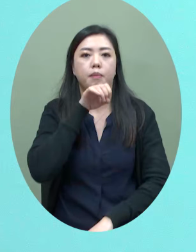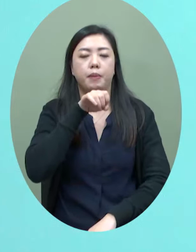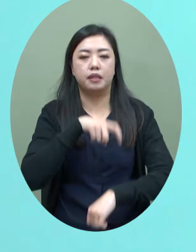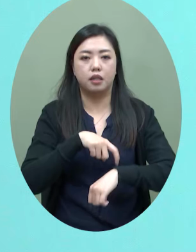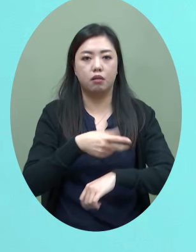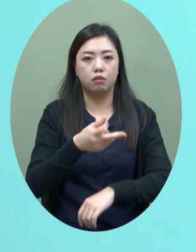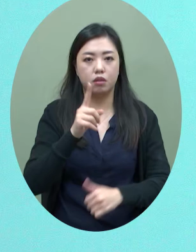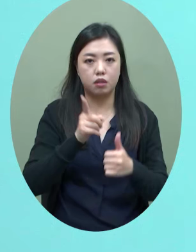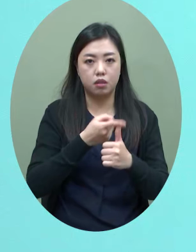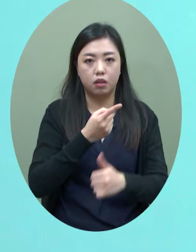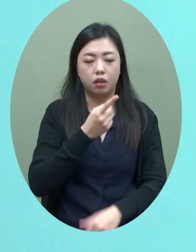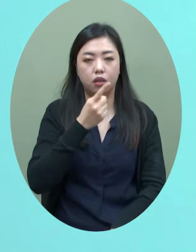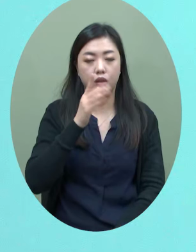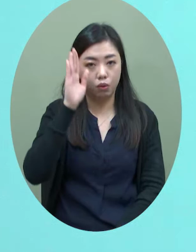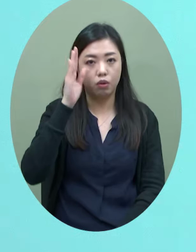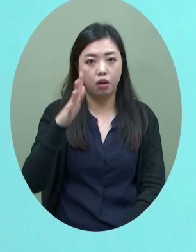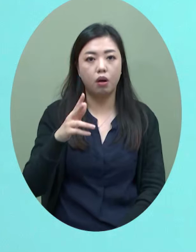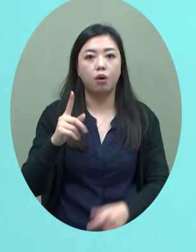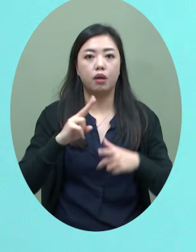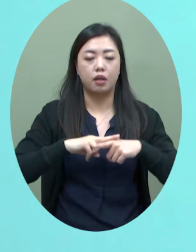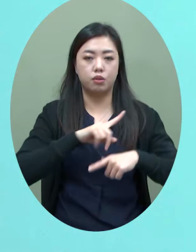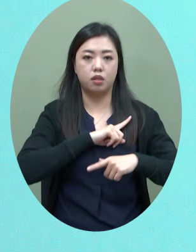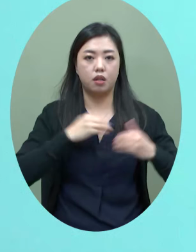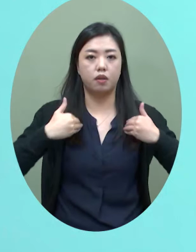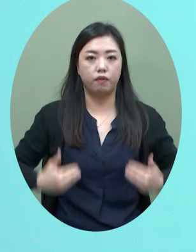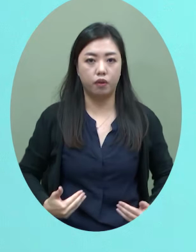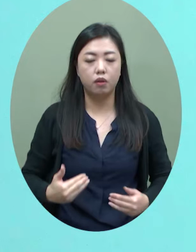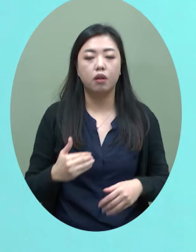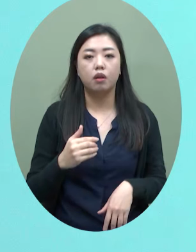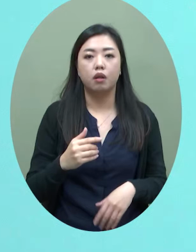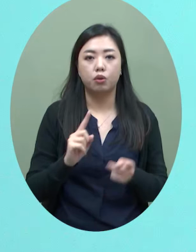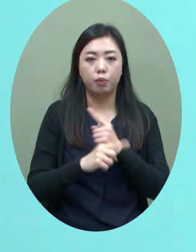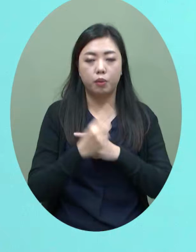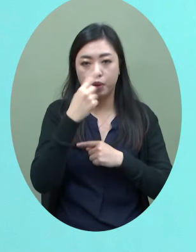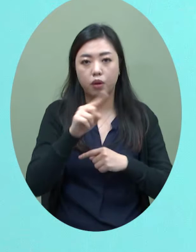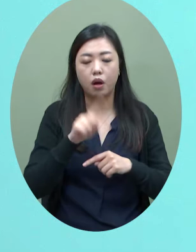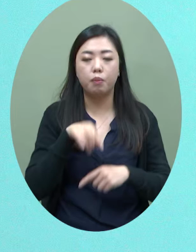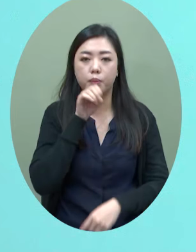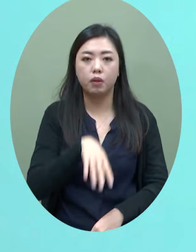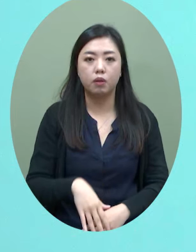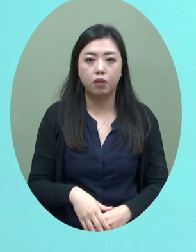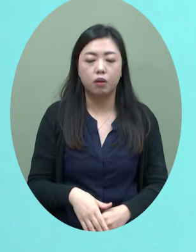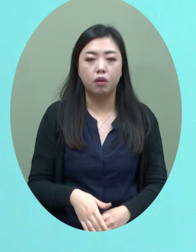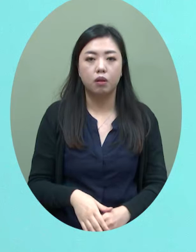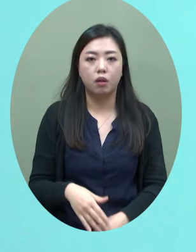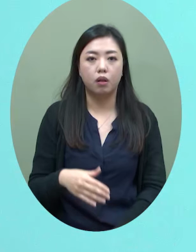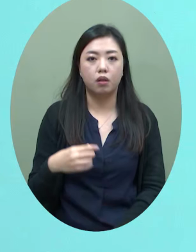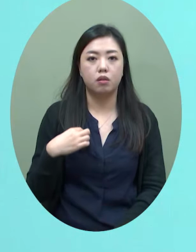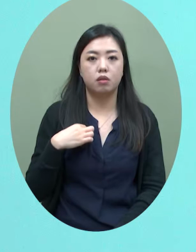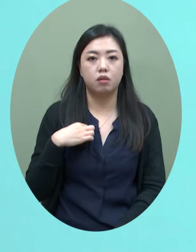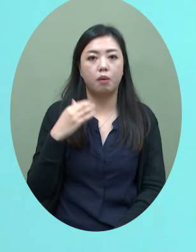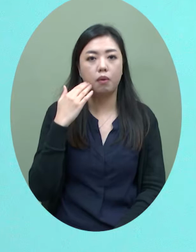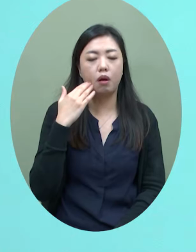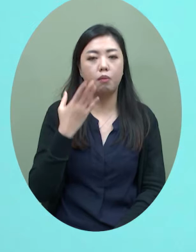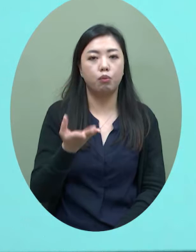問記者先舉手，嗌到佢之後咧，先介紹你傳媒機構，然之後用麥發問。左手邊前排藍色衫呢位女記者，唔